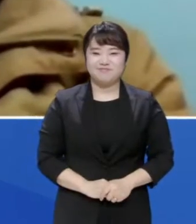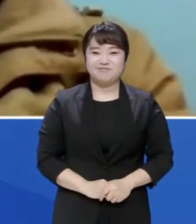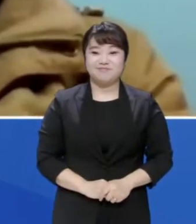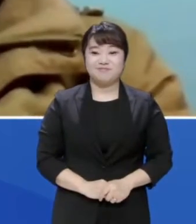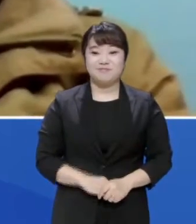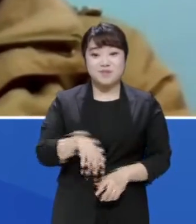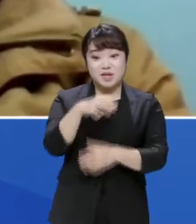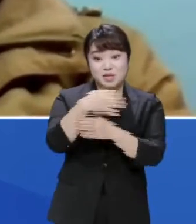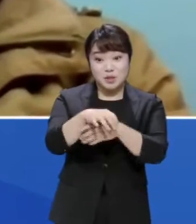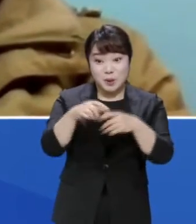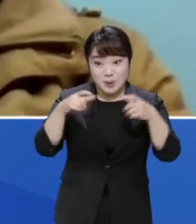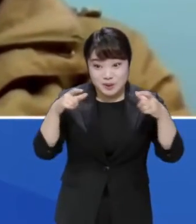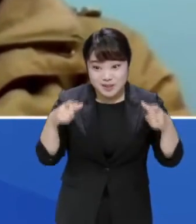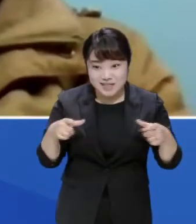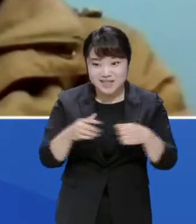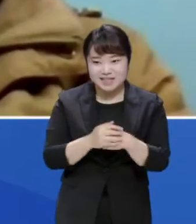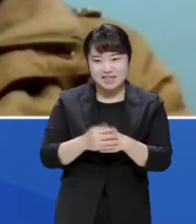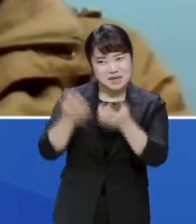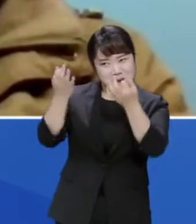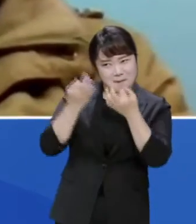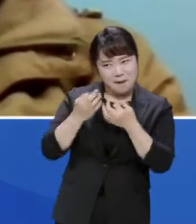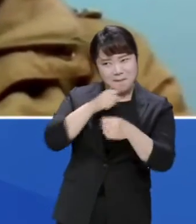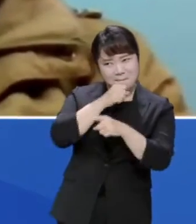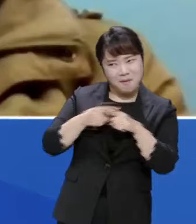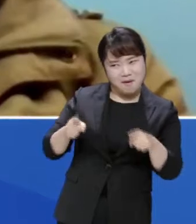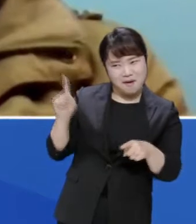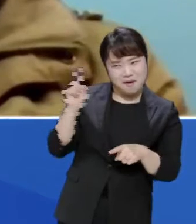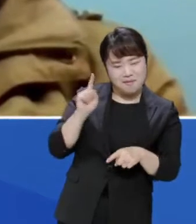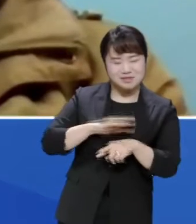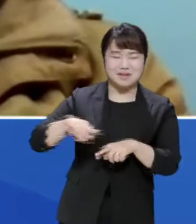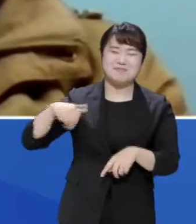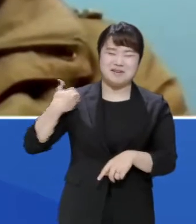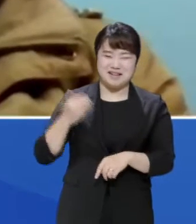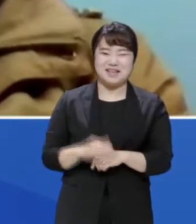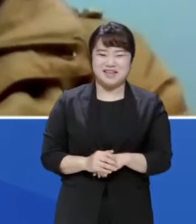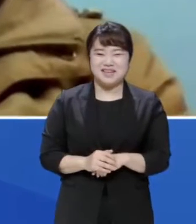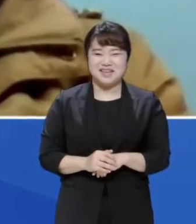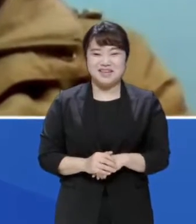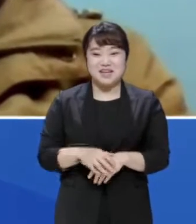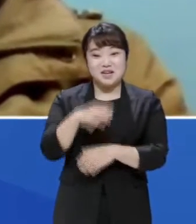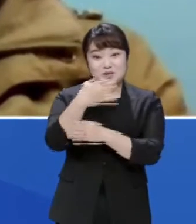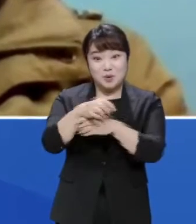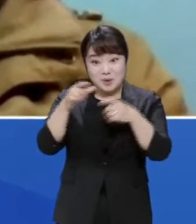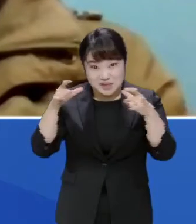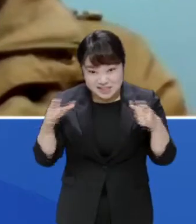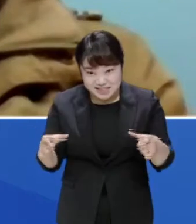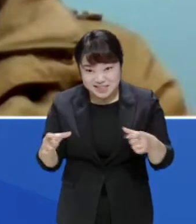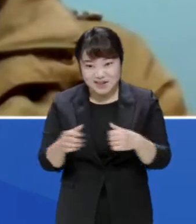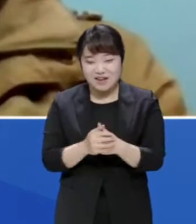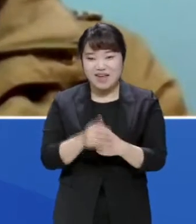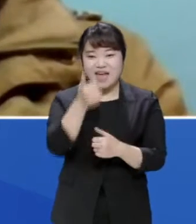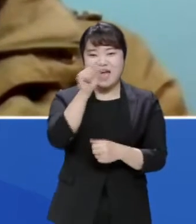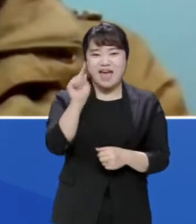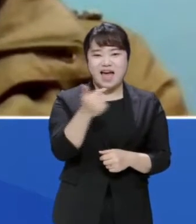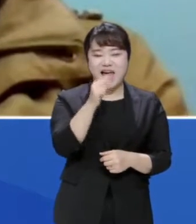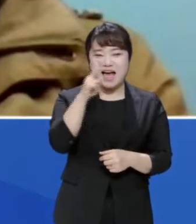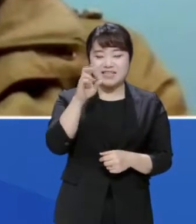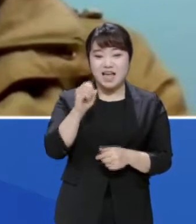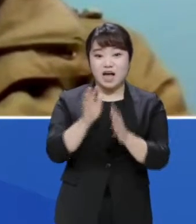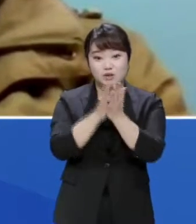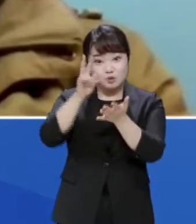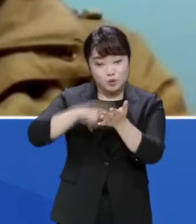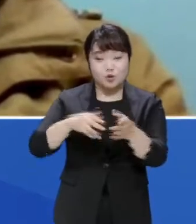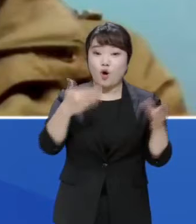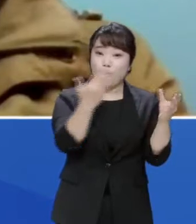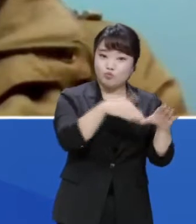네, 이 종로 방송을 보시는 지역은 분들이 어떻게 평가하실지는 모르겠어요. 네, 종로 지역은 이 한양도성 문화재는